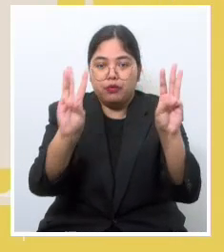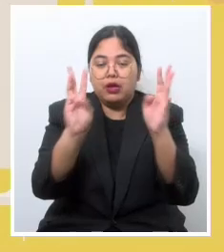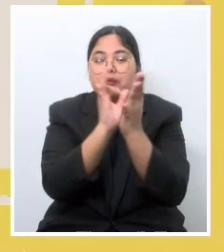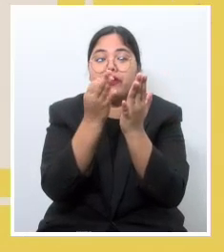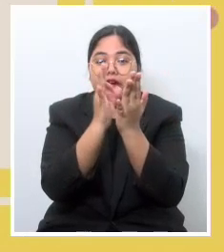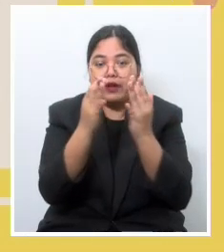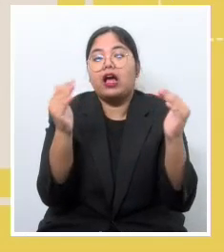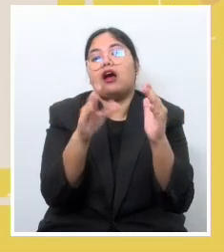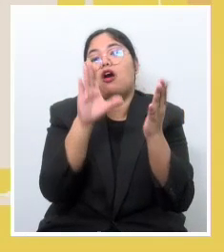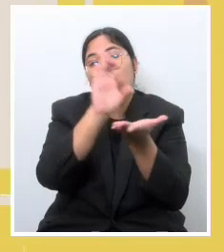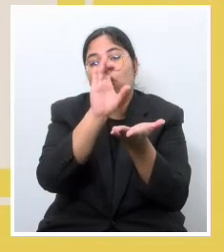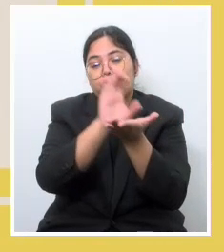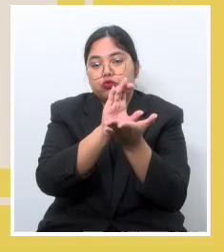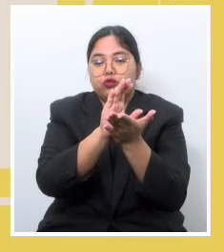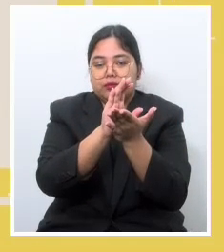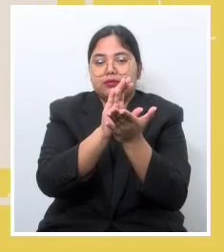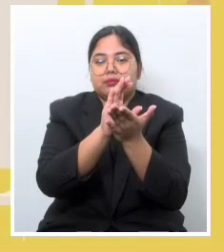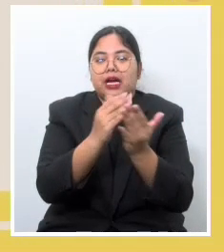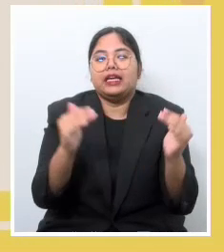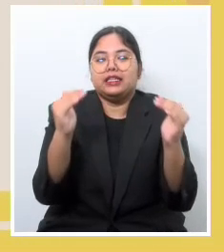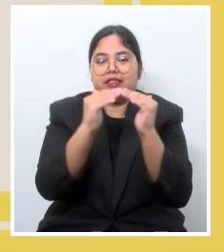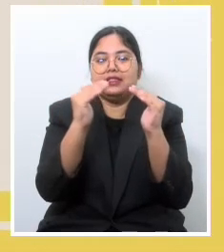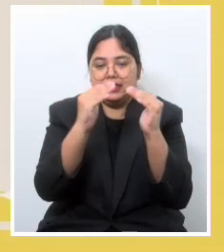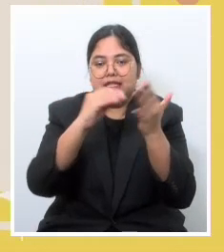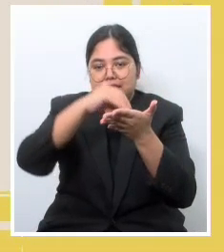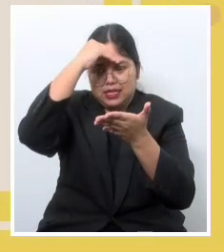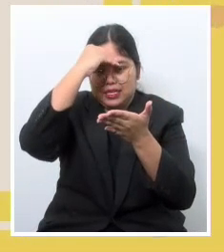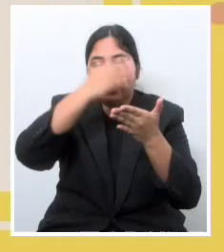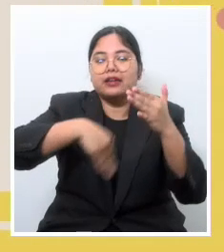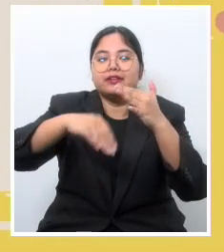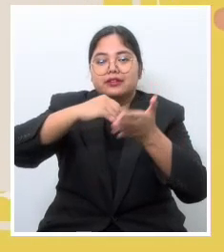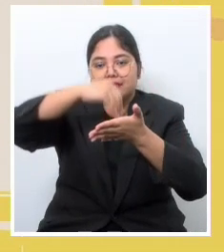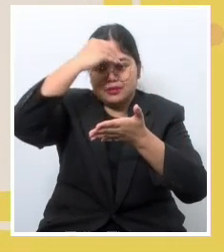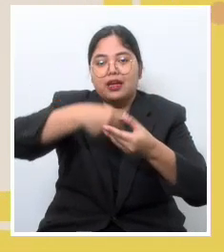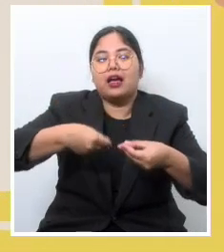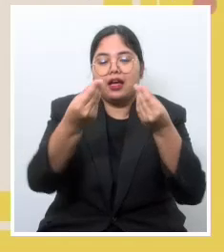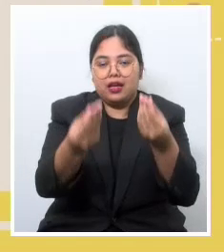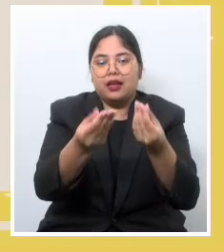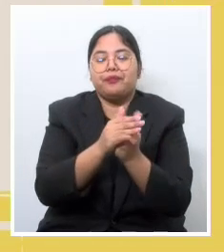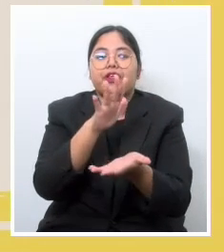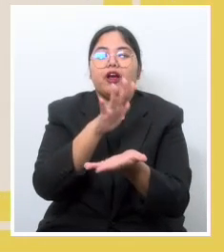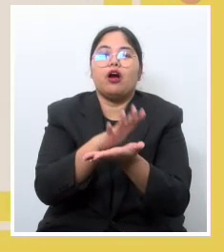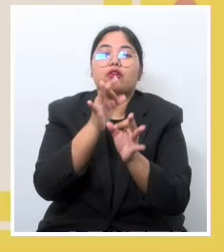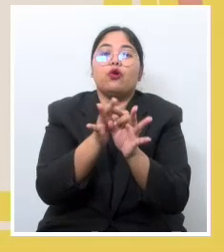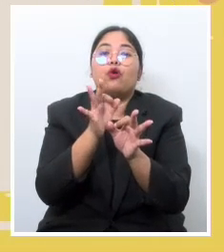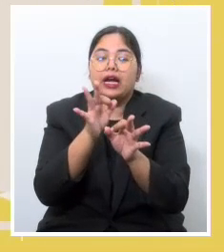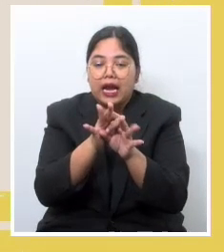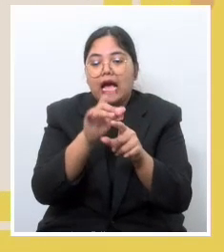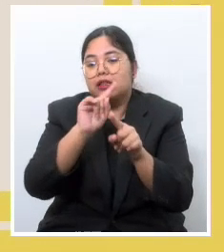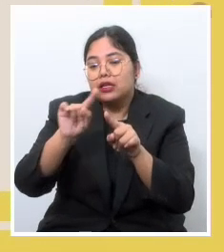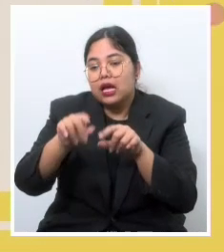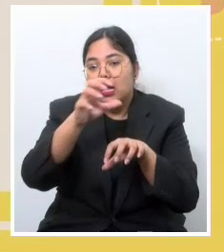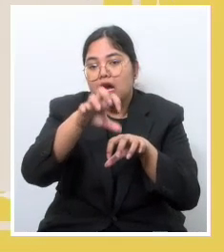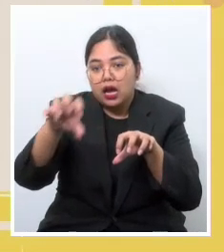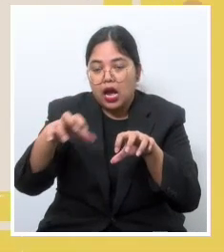กองทุนเพื่อความเสมอภาคทางการศึกษาทั้งนี้โครงการ ile scholยังรวมกับธนาคารโอกาสและศูนย์แบ่งต่อมูลนิธิ